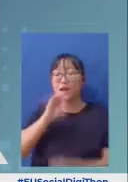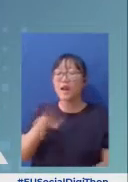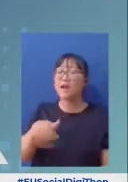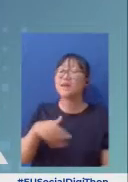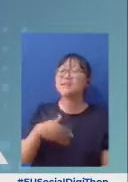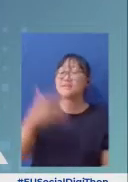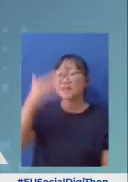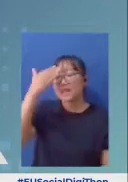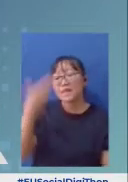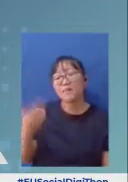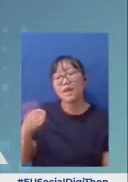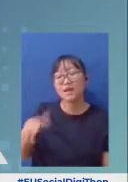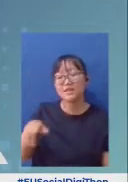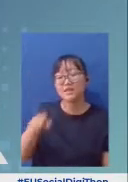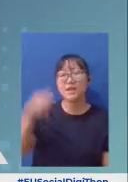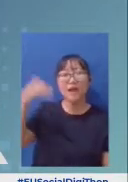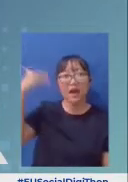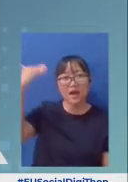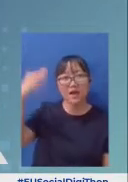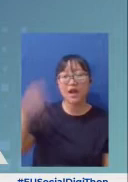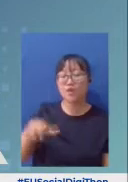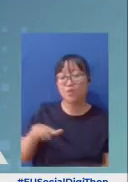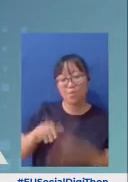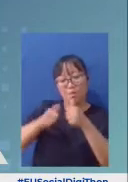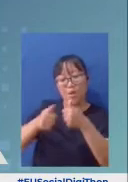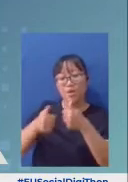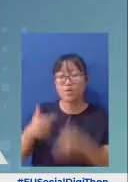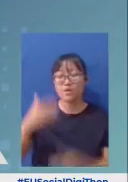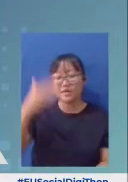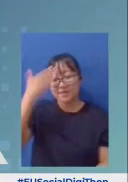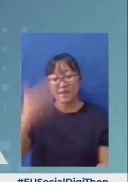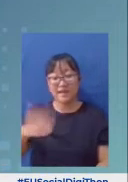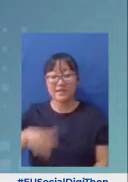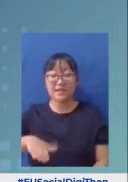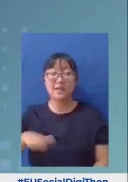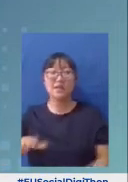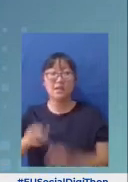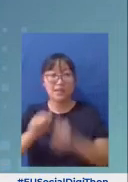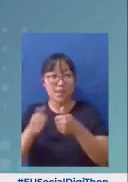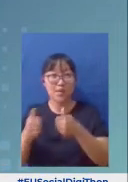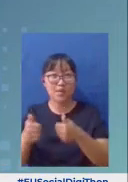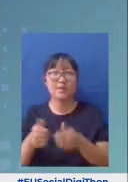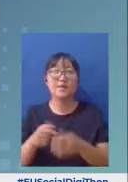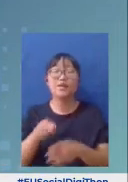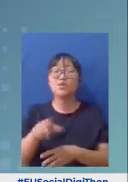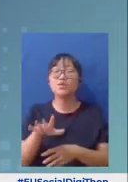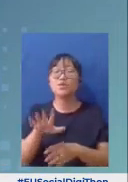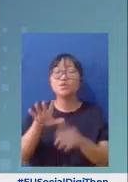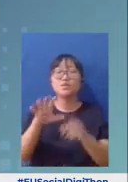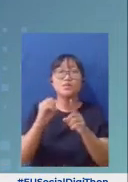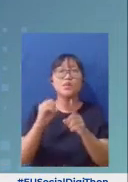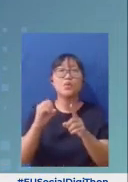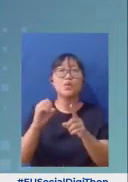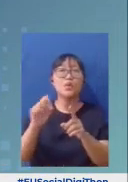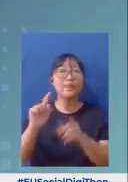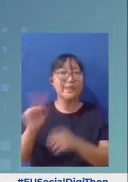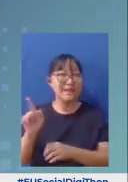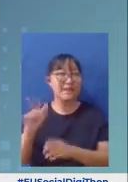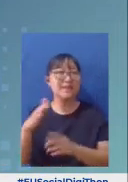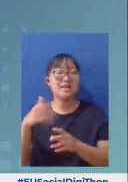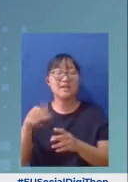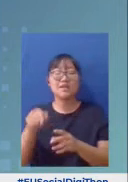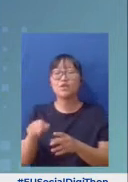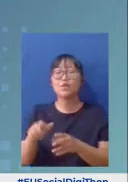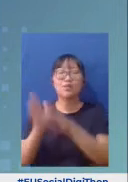ini udah good boy, thank you ya Dek, udah good boy. Besok good boy lagi ya, itu pasti 10 menit sebelum tidur Bu, dalam kondisi lampu sudah mati. Pasti saya lakukan